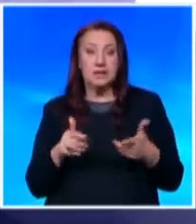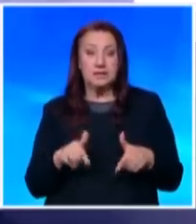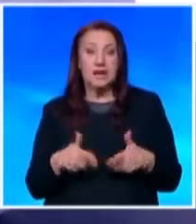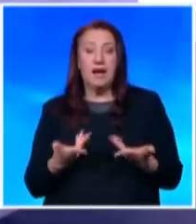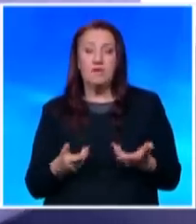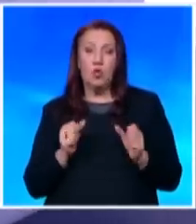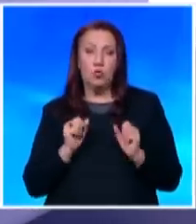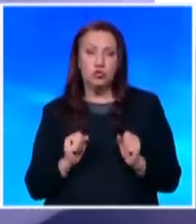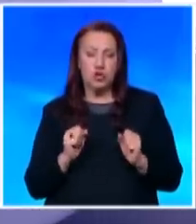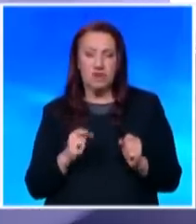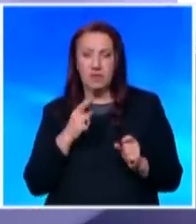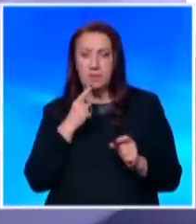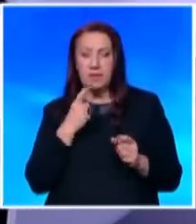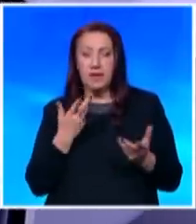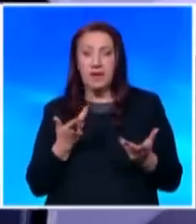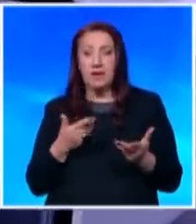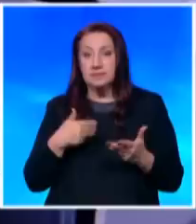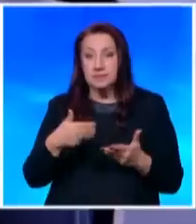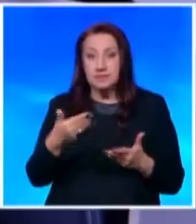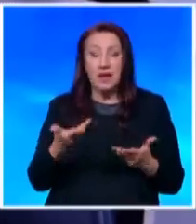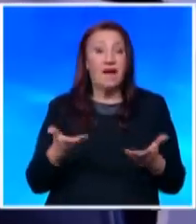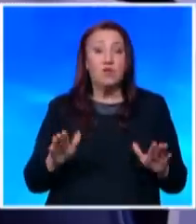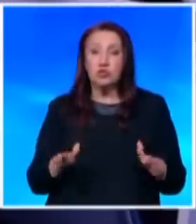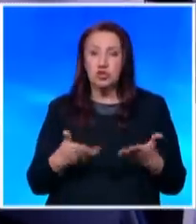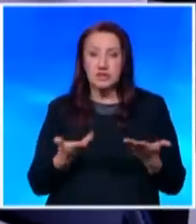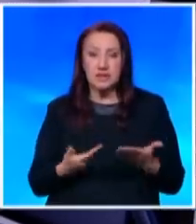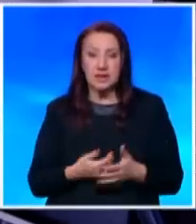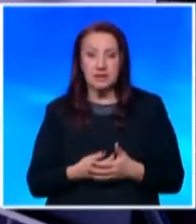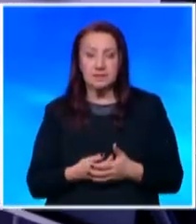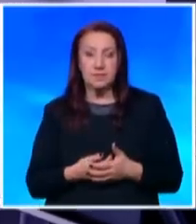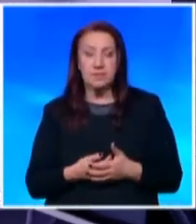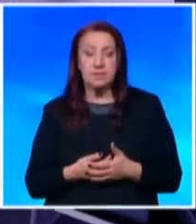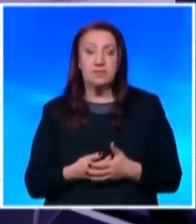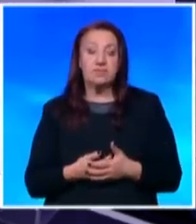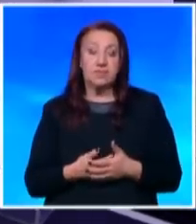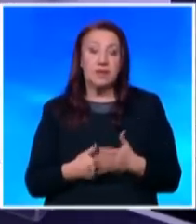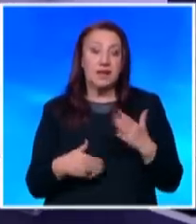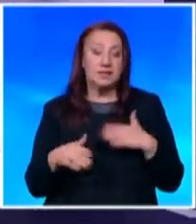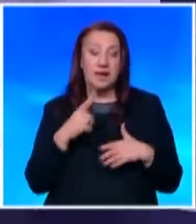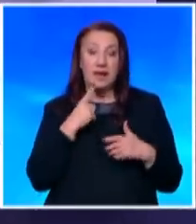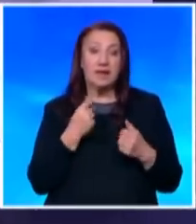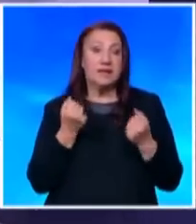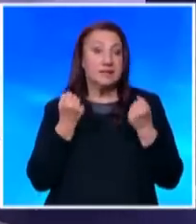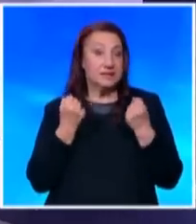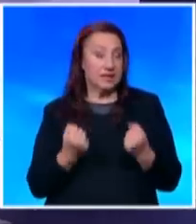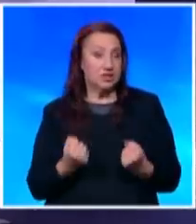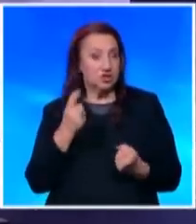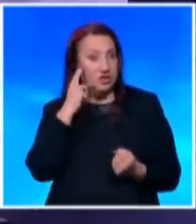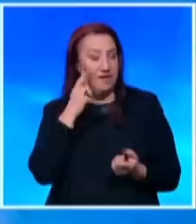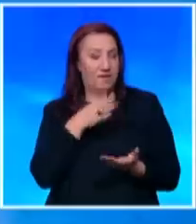в разместването на пластовете сега какво може да очакваме? Най-тежкият вариант, който аз се страхувам дори да си го помисли,